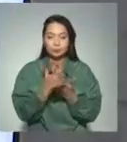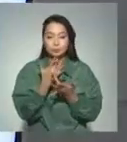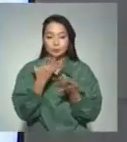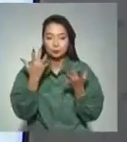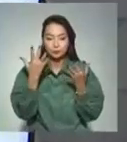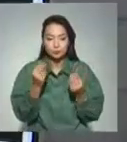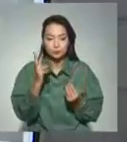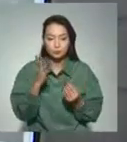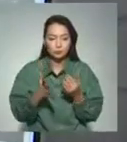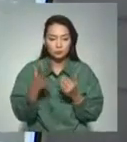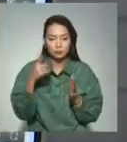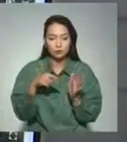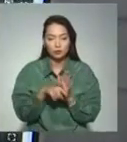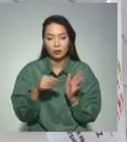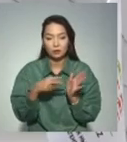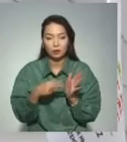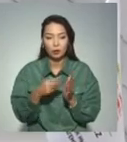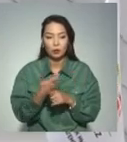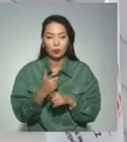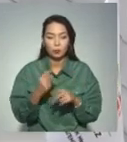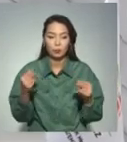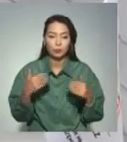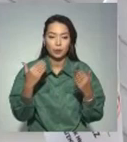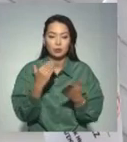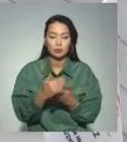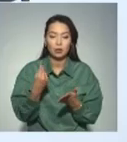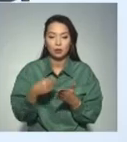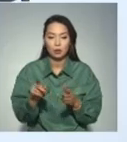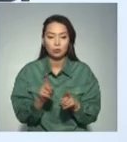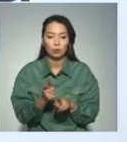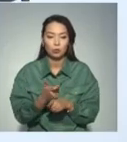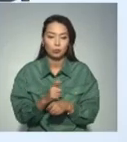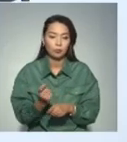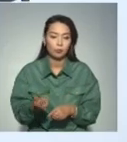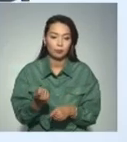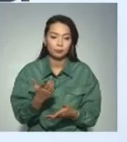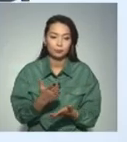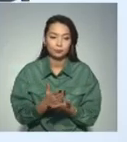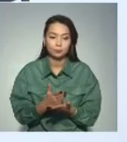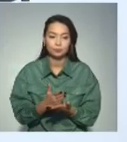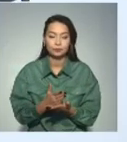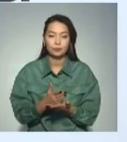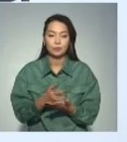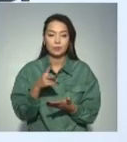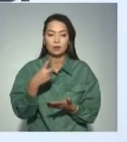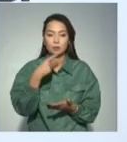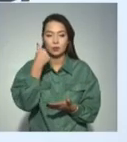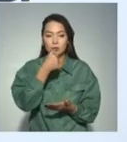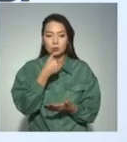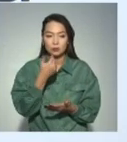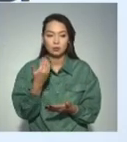әсіресе көп қабатты үйлердің бағасы шарықтаған. Сондықтан сатып алушы да аз. 2022 жылы осы